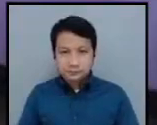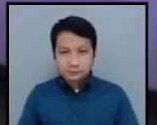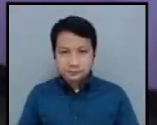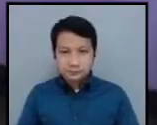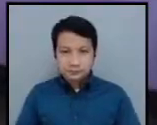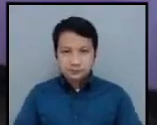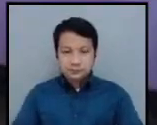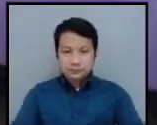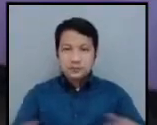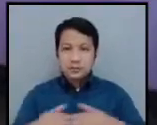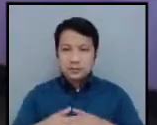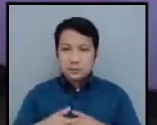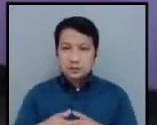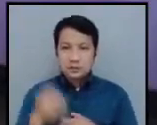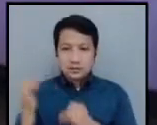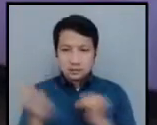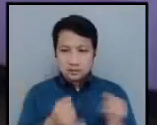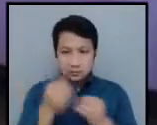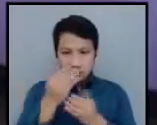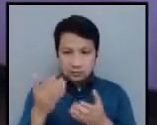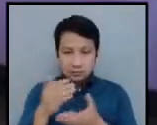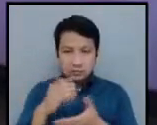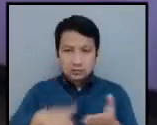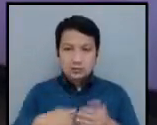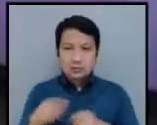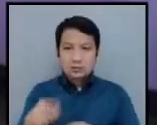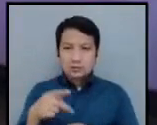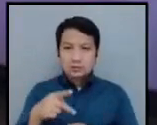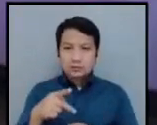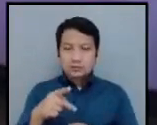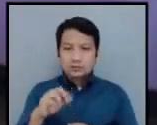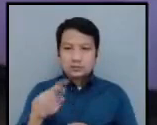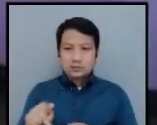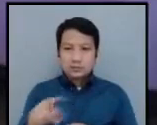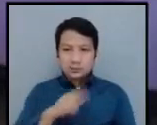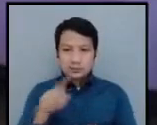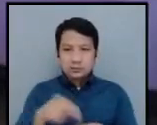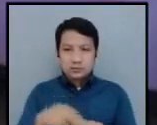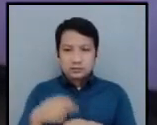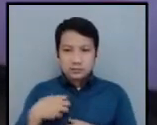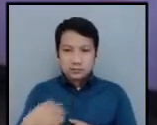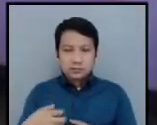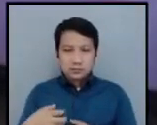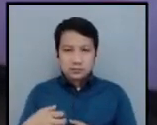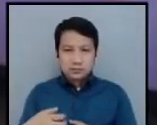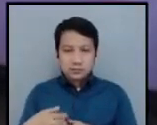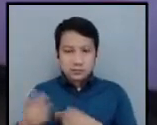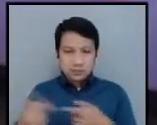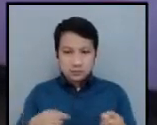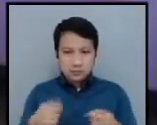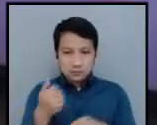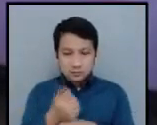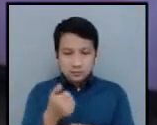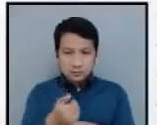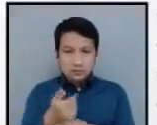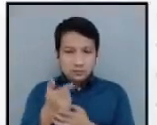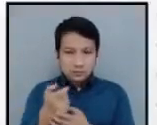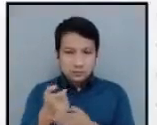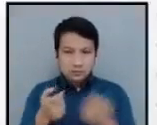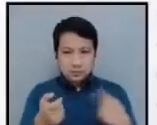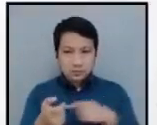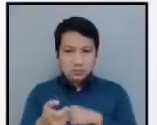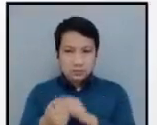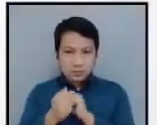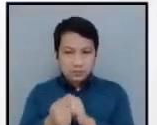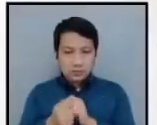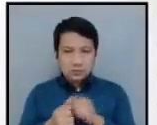Nasa limang individual ang naaresto ng Philippine National Police sa unang araw ng pagpapatupad ng election gun ban. Kabilang po rito ang